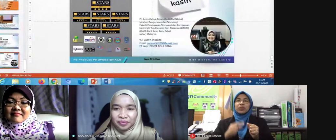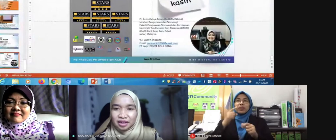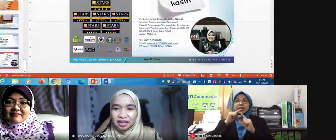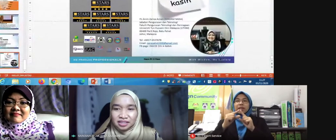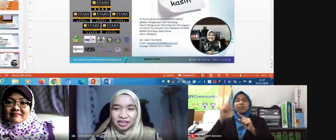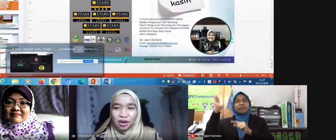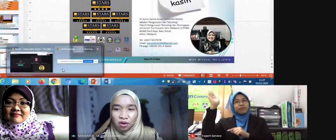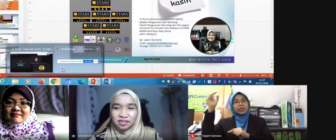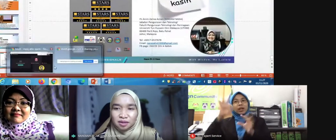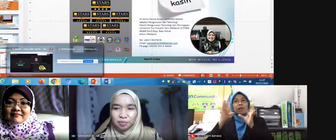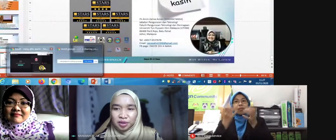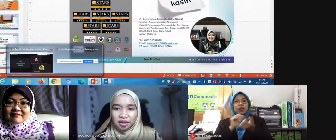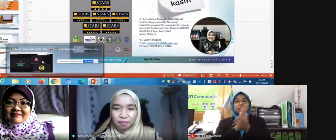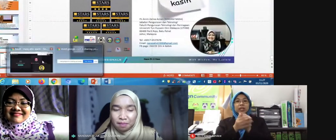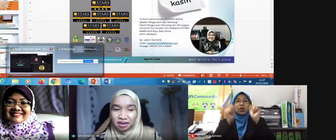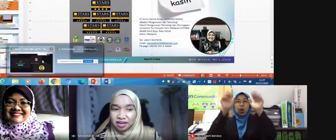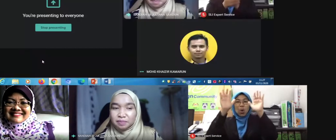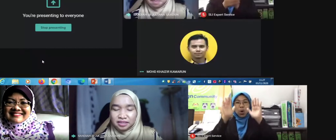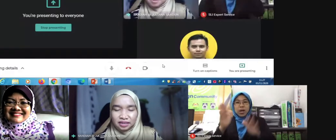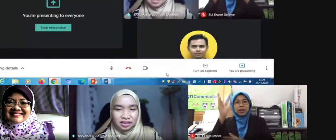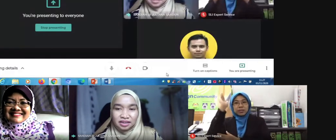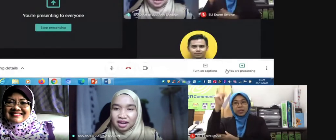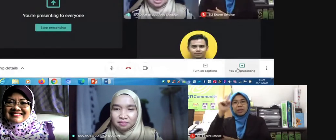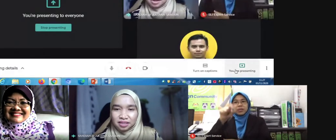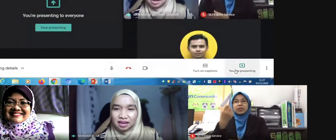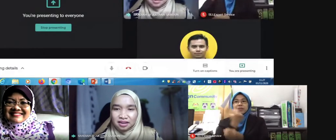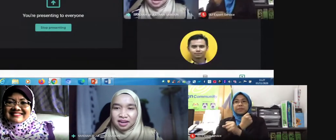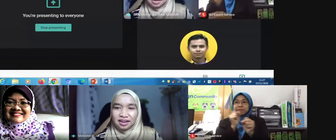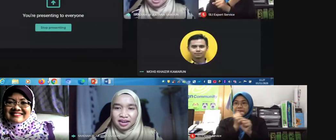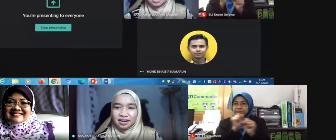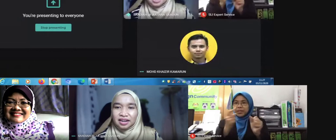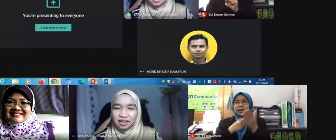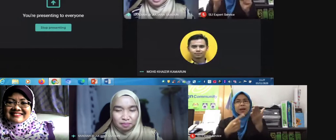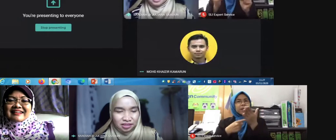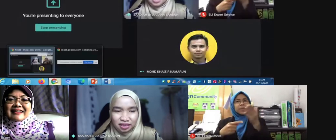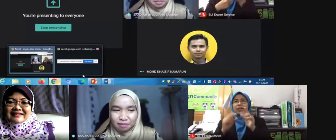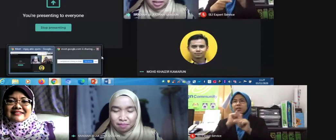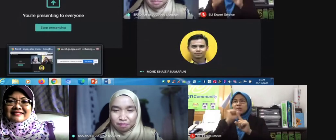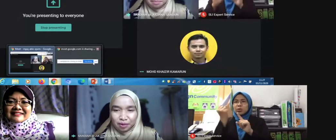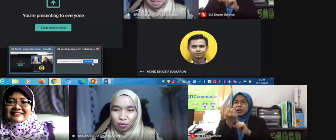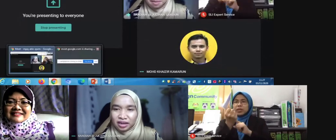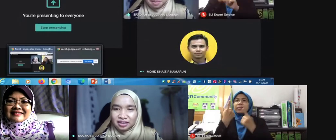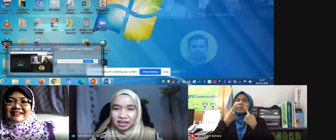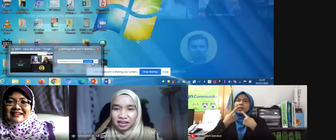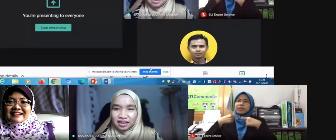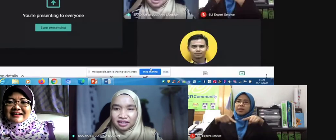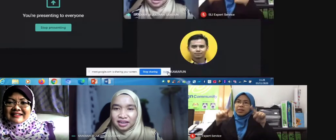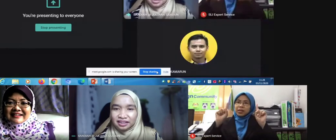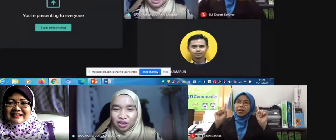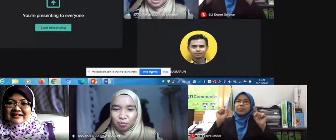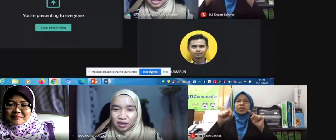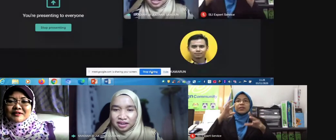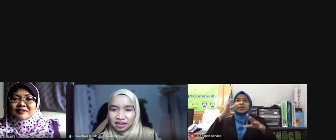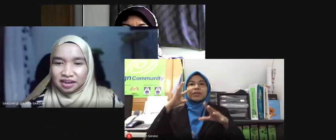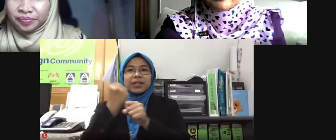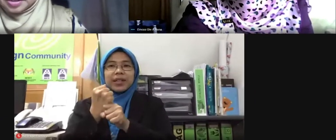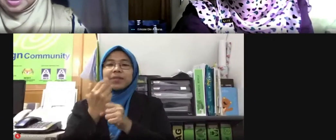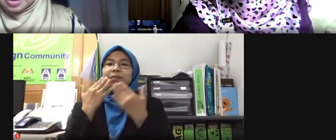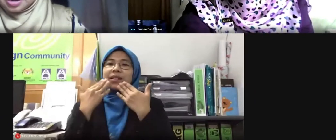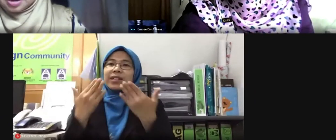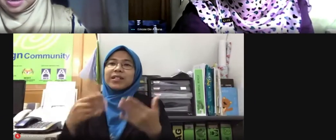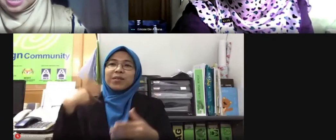katanya nak jadi awesome speaker memang kena bersedia dalam segala keadaan. Nak berjaya memang perlukan keyakinan. Thank you Puan